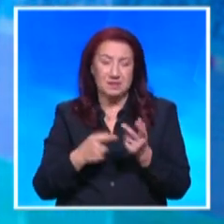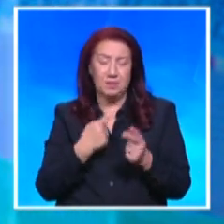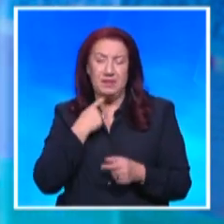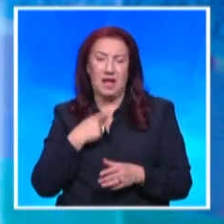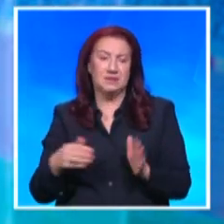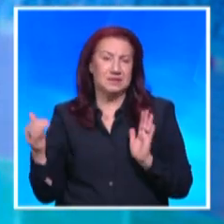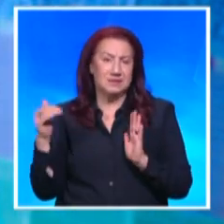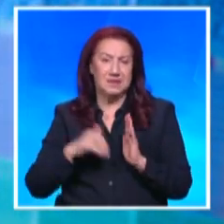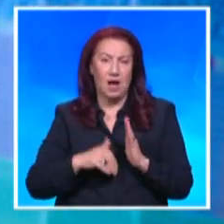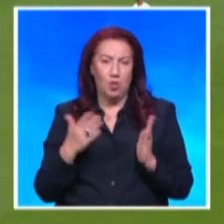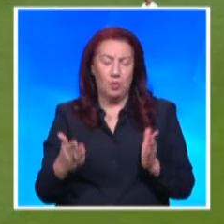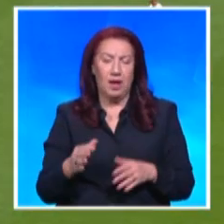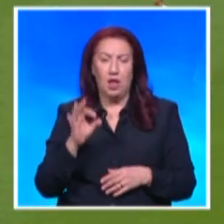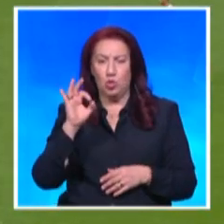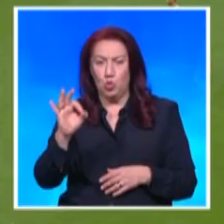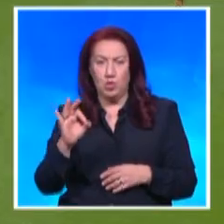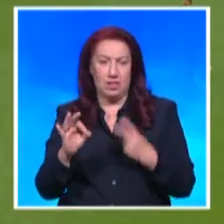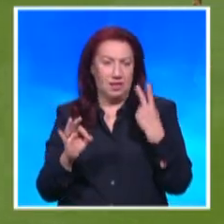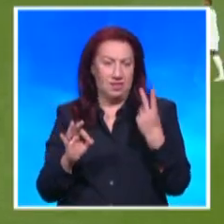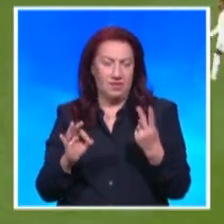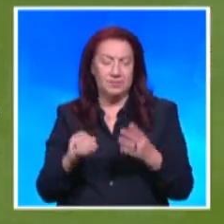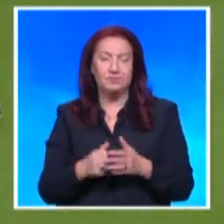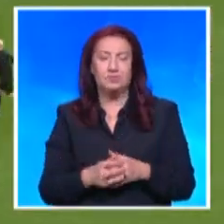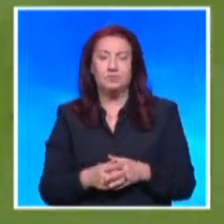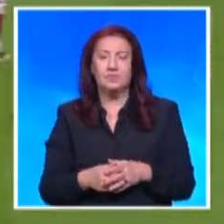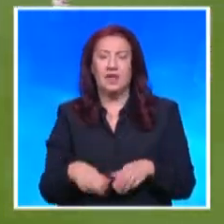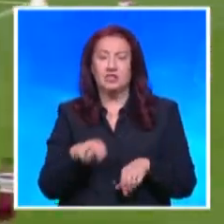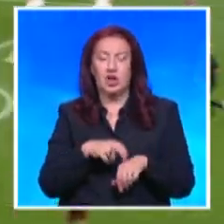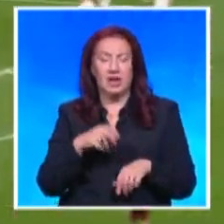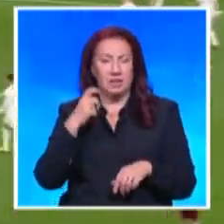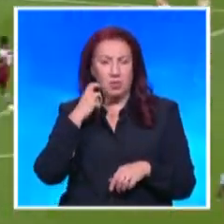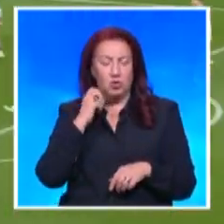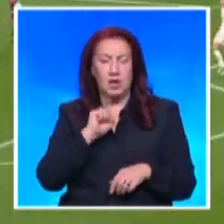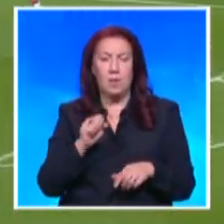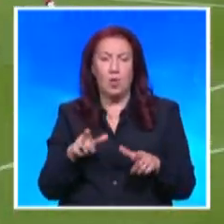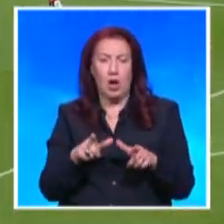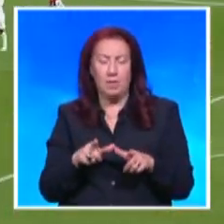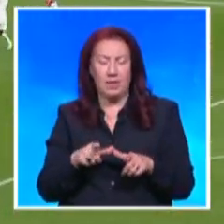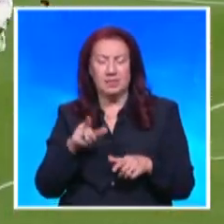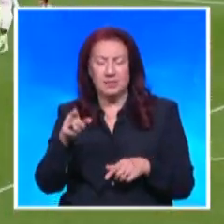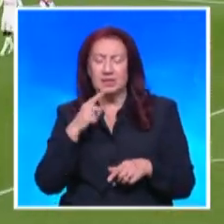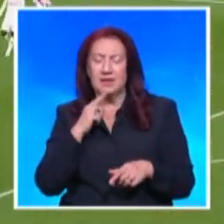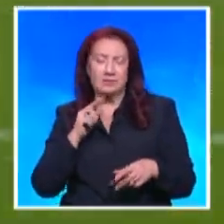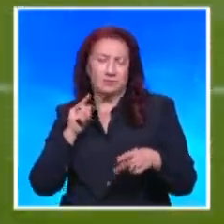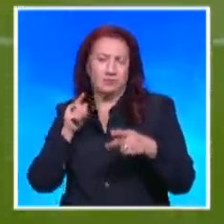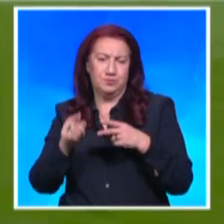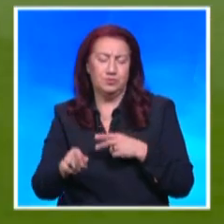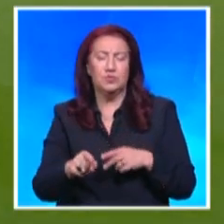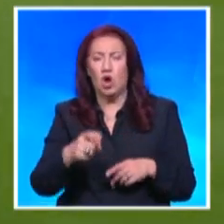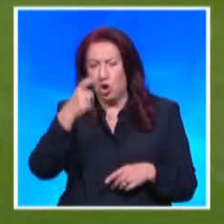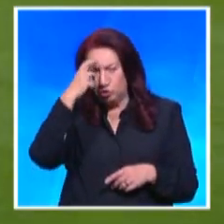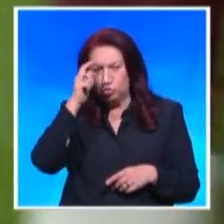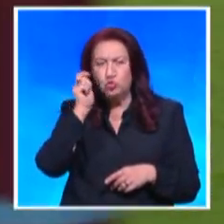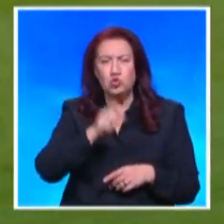Уест Хем с 0-2. Джаред Боуен и Мохамед Кудус вкараха за чуковете, които изпревариха червените дяволи, заемайки 6-то